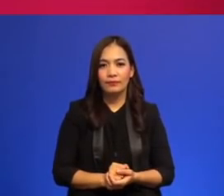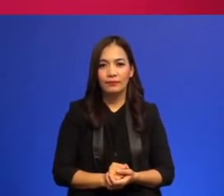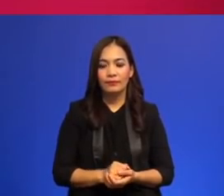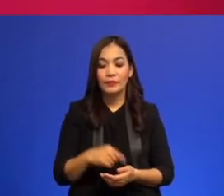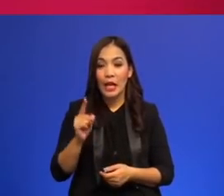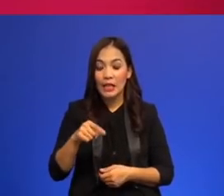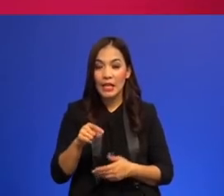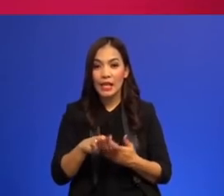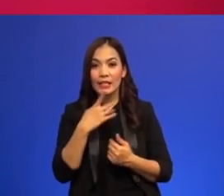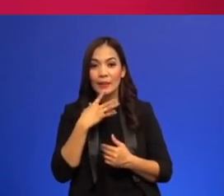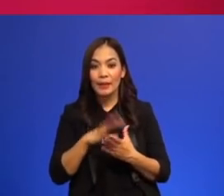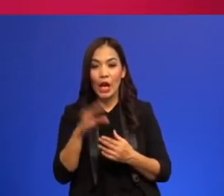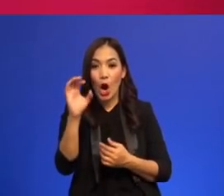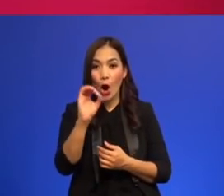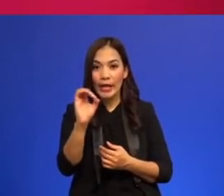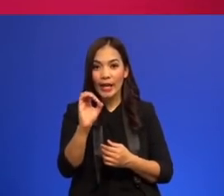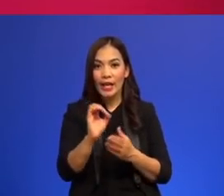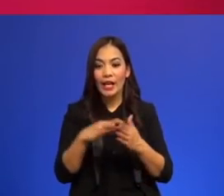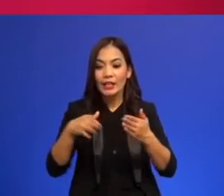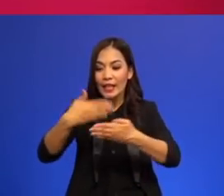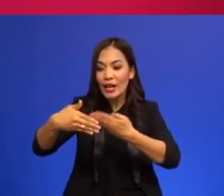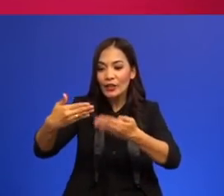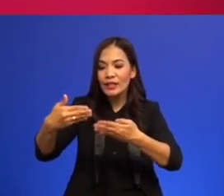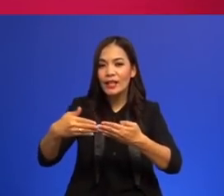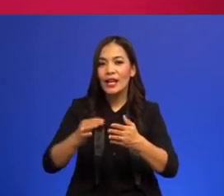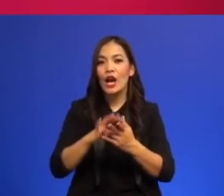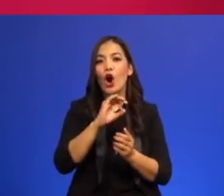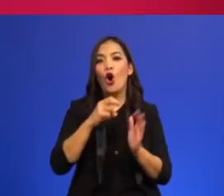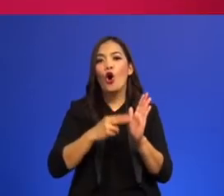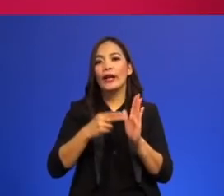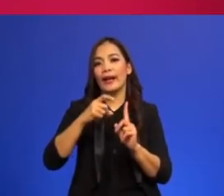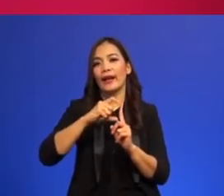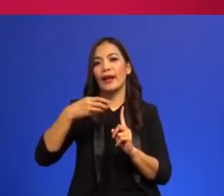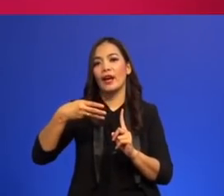Nanti lama-lama aja onde-onde generation.